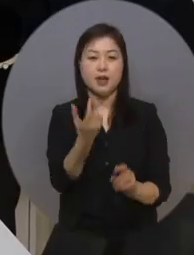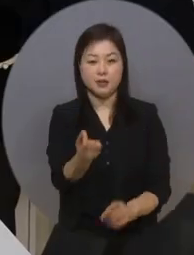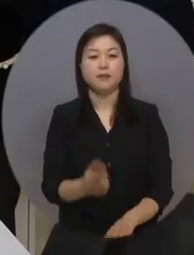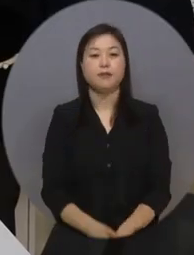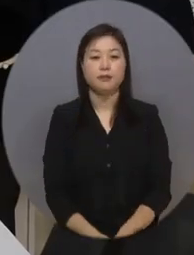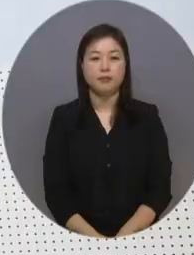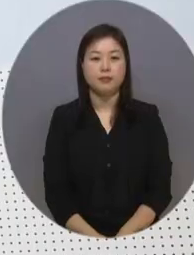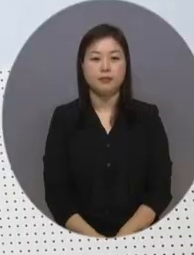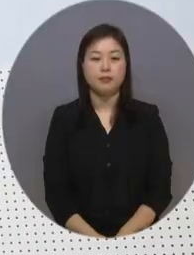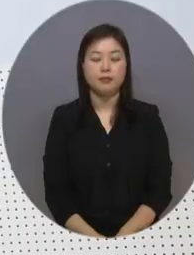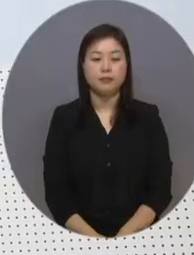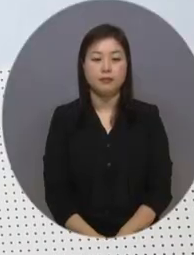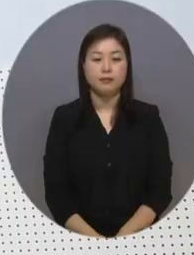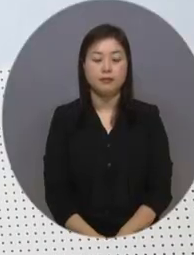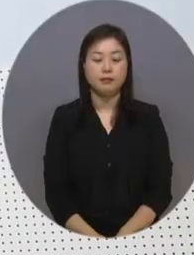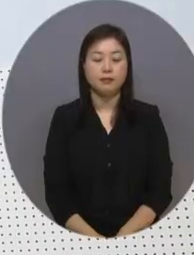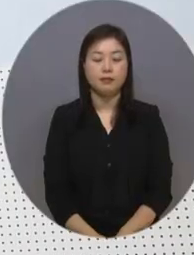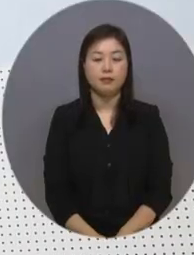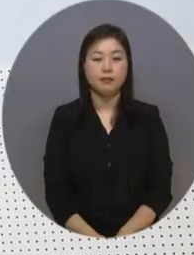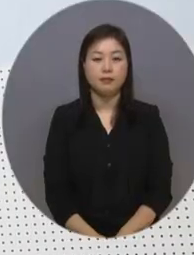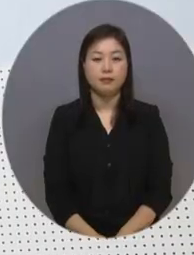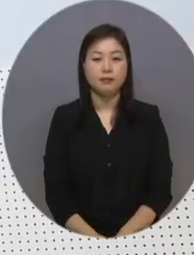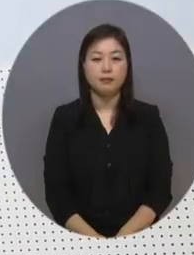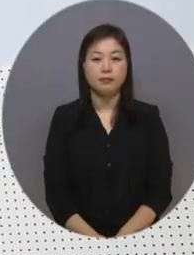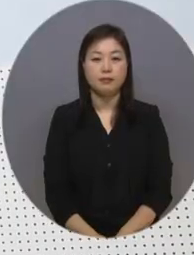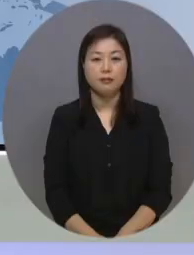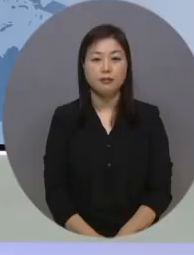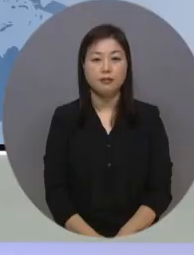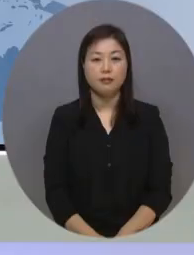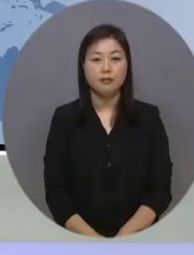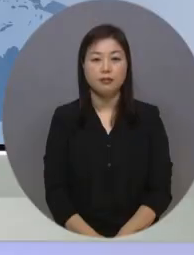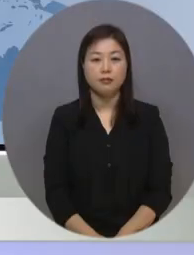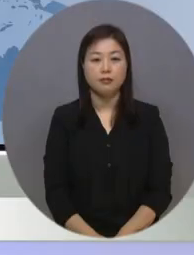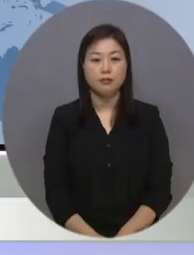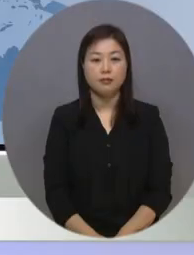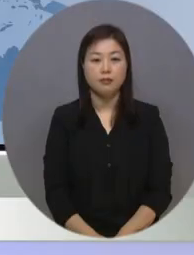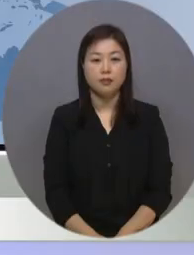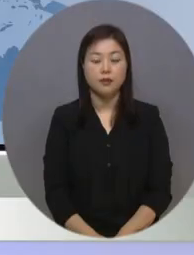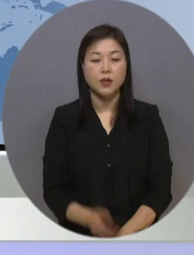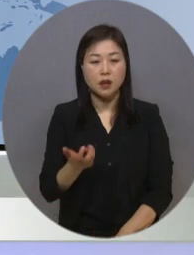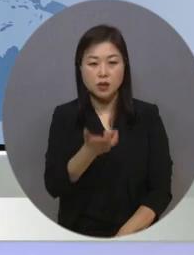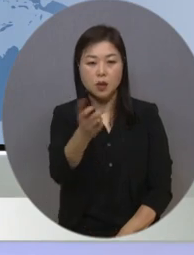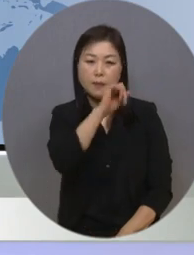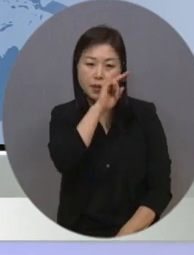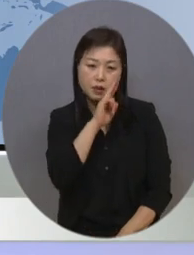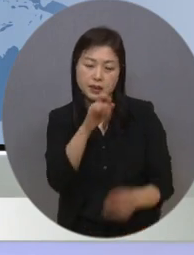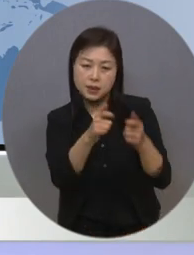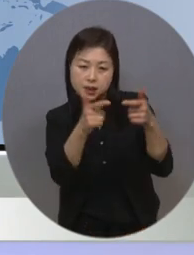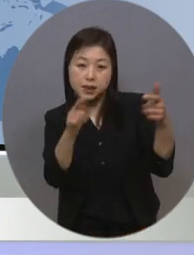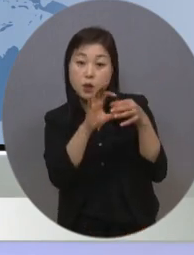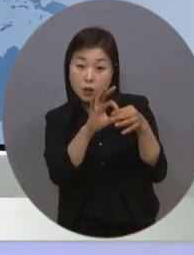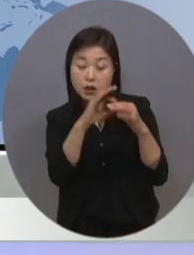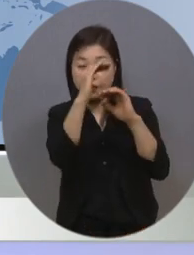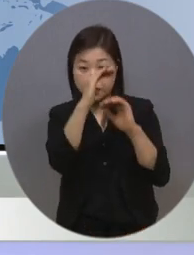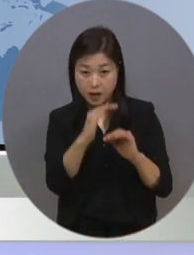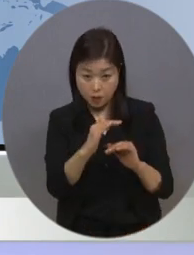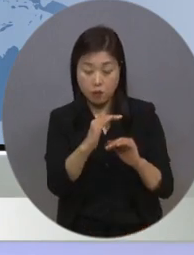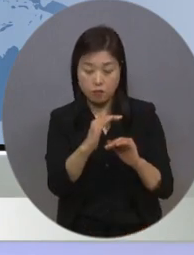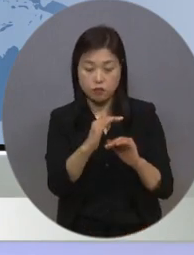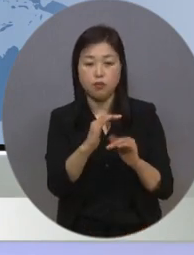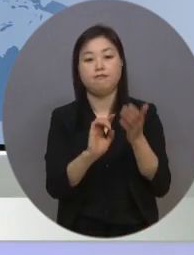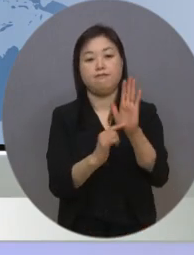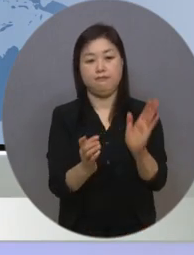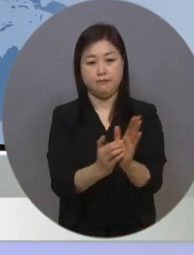됐습니다. 복지TV 뉴스 황영재입니다. 앞서 이동편의 증진에 대한 소식을 전해드린 바